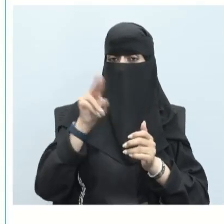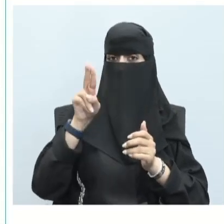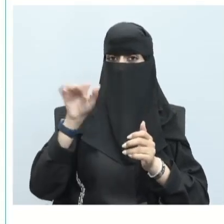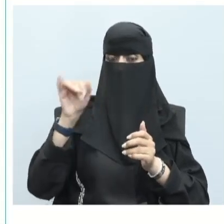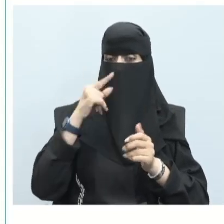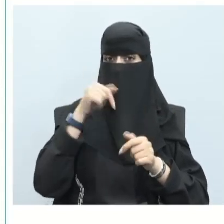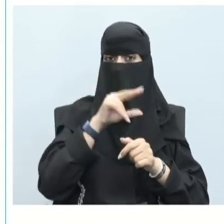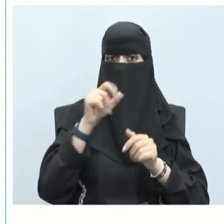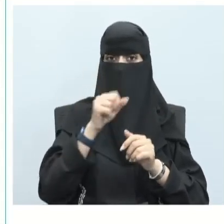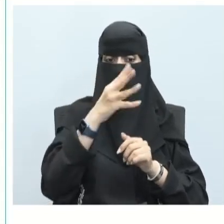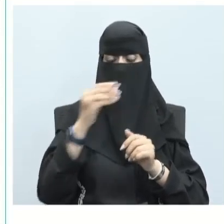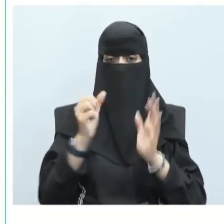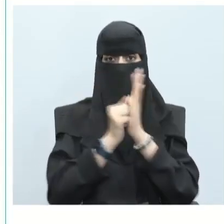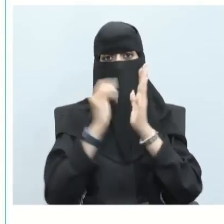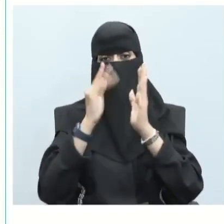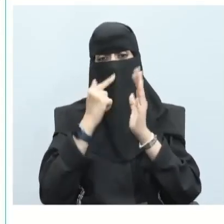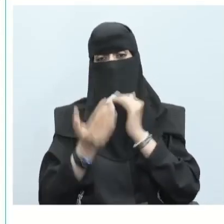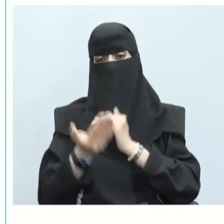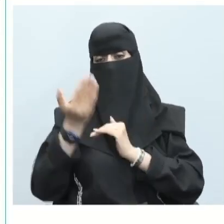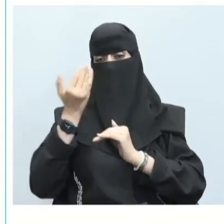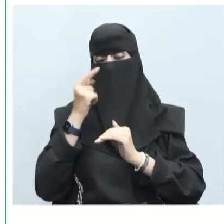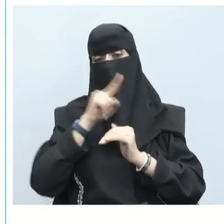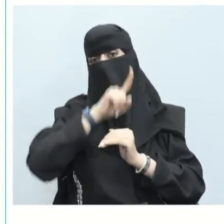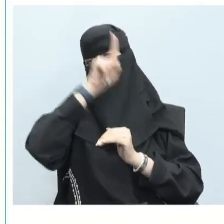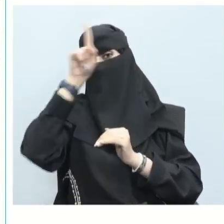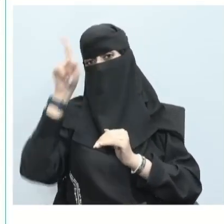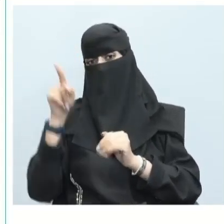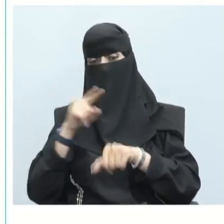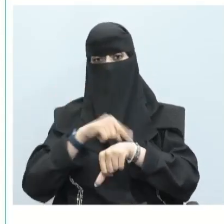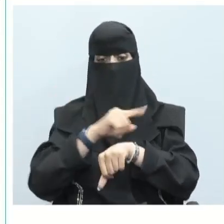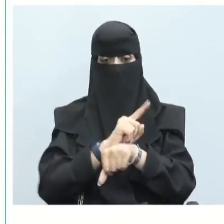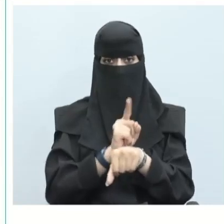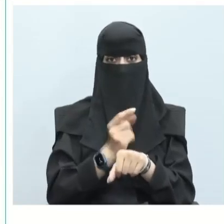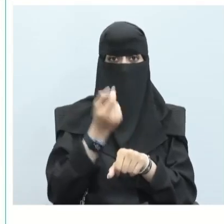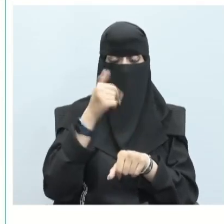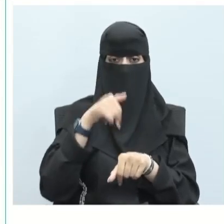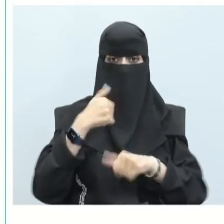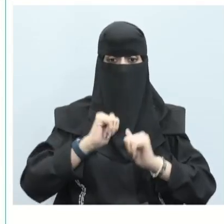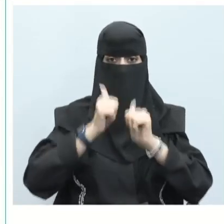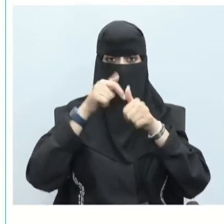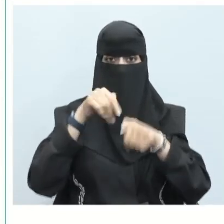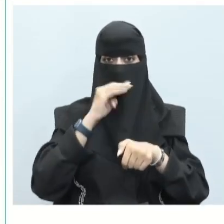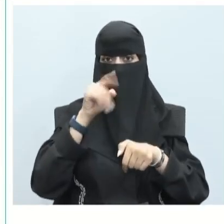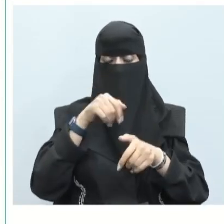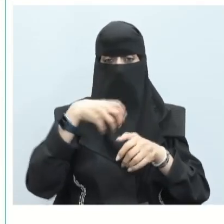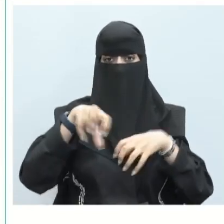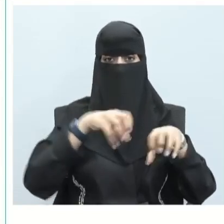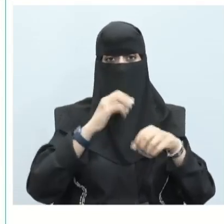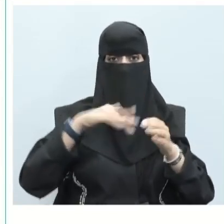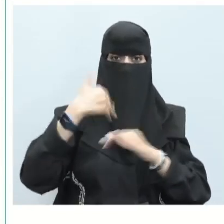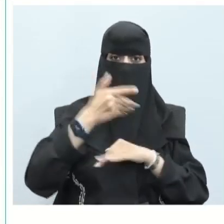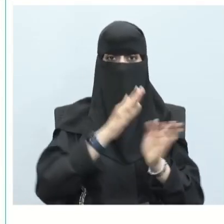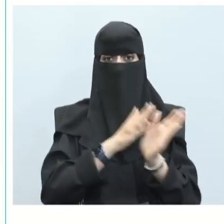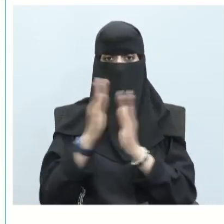ابناء جيرانك الان نعود بشكل سريع ونقرا لمده ع ثواني لكي نستطيع الاجابه على الفقرات